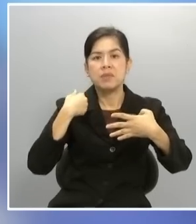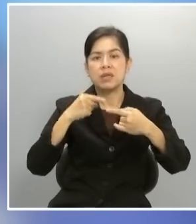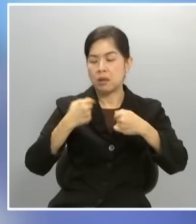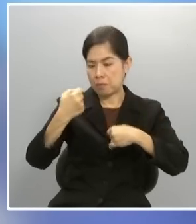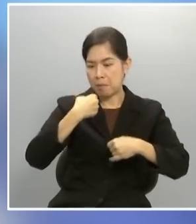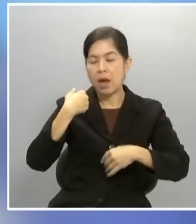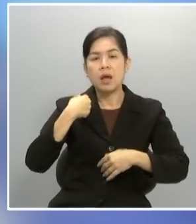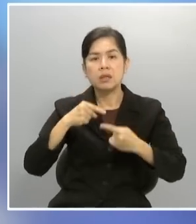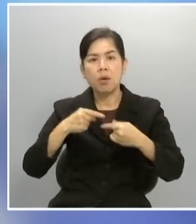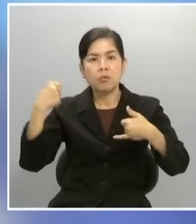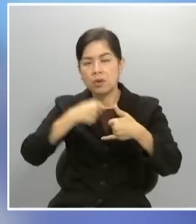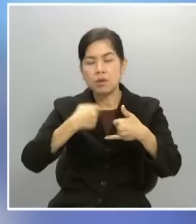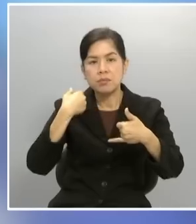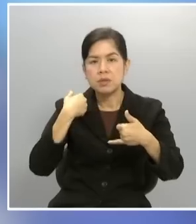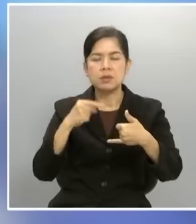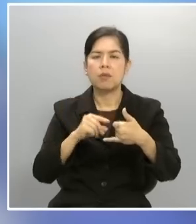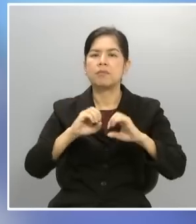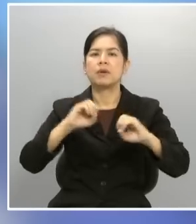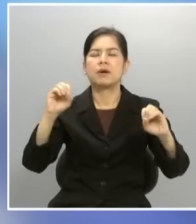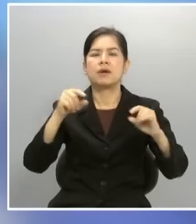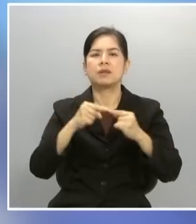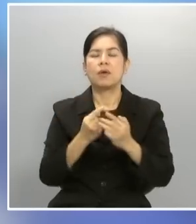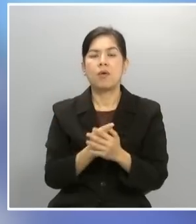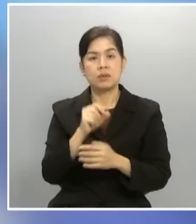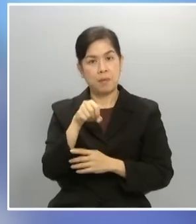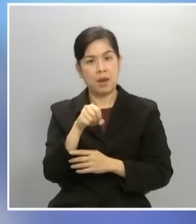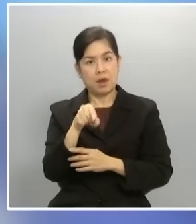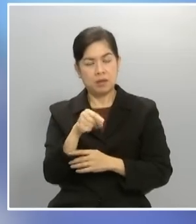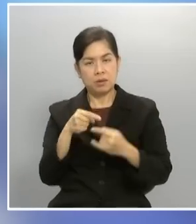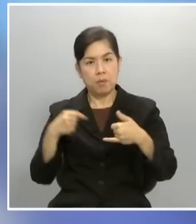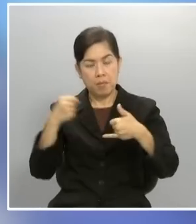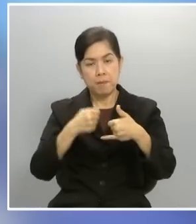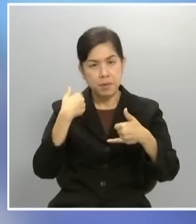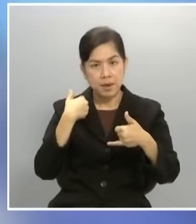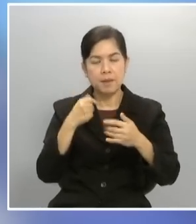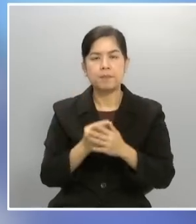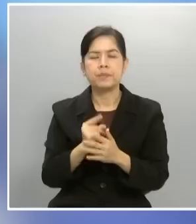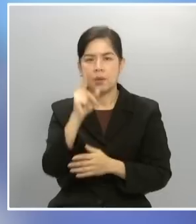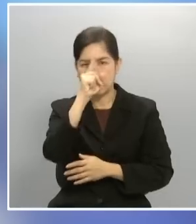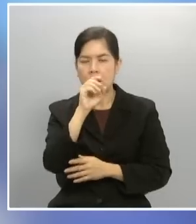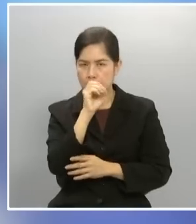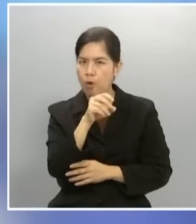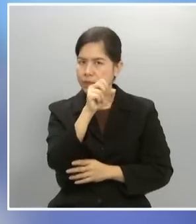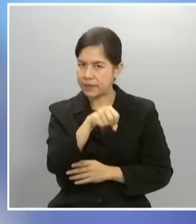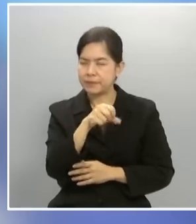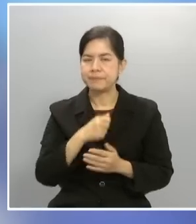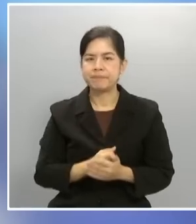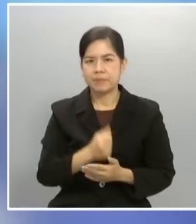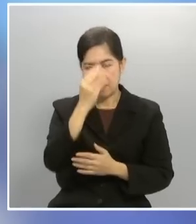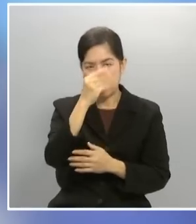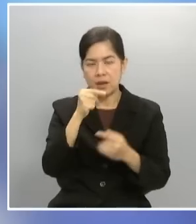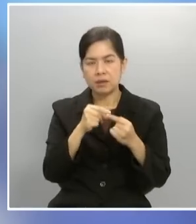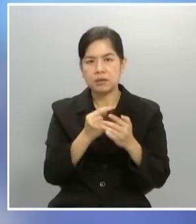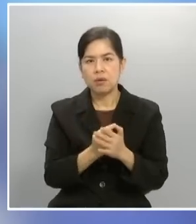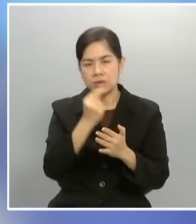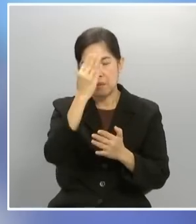ร้ายร่างกายมั้ยนี่ละแล้วหลังจากนั้นนะคะคุณดิวก็บอกว่าใช่สำหรับดิวมันไม่ได้มี